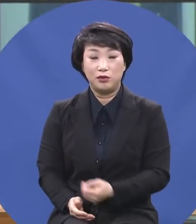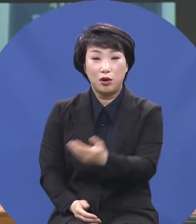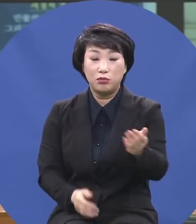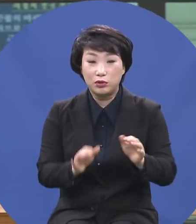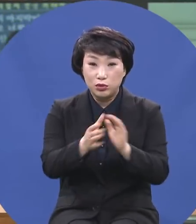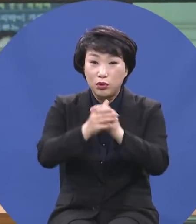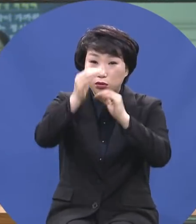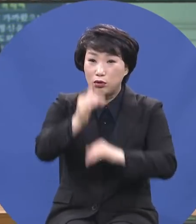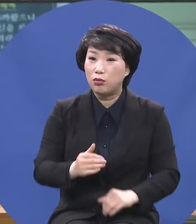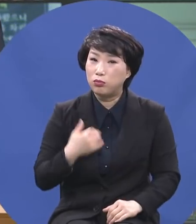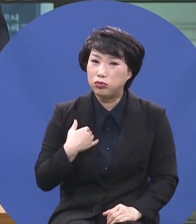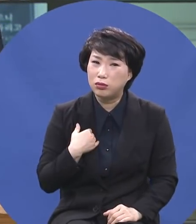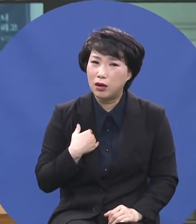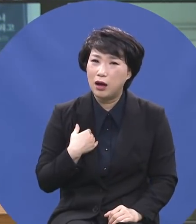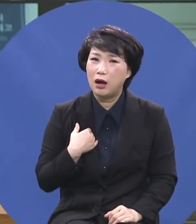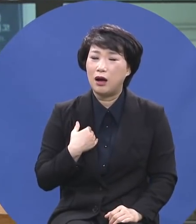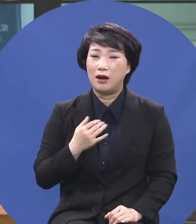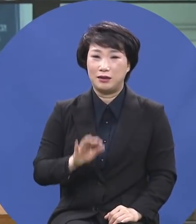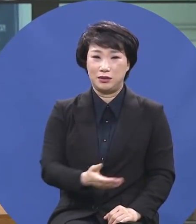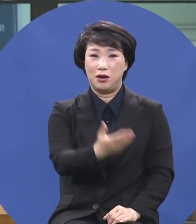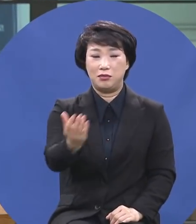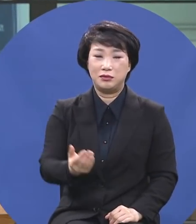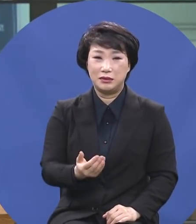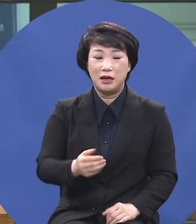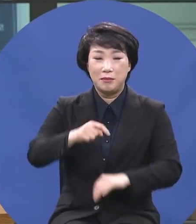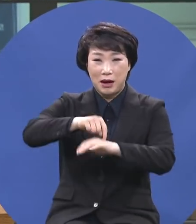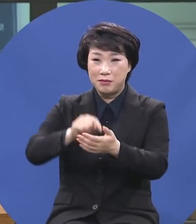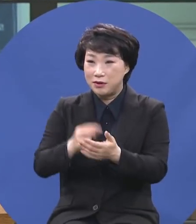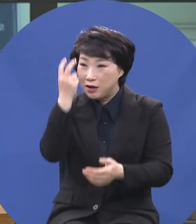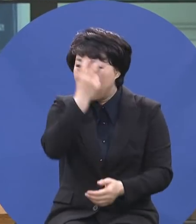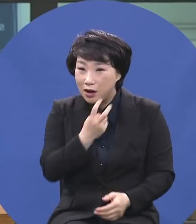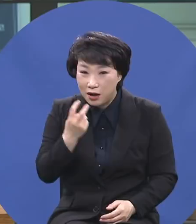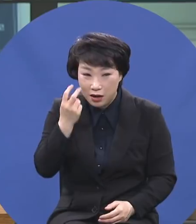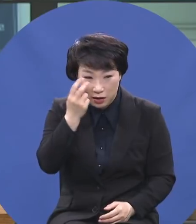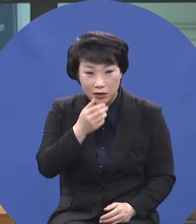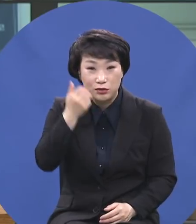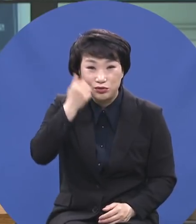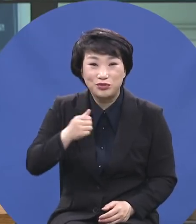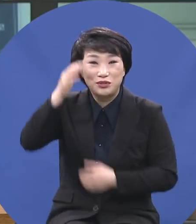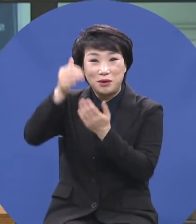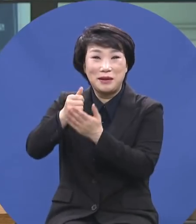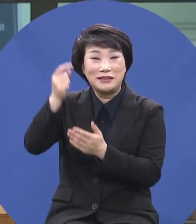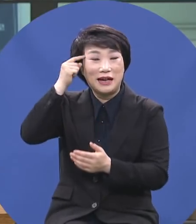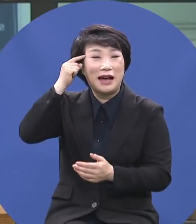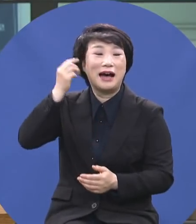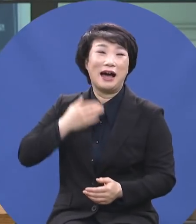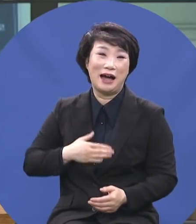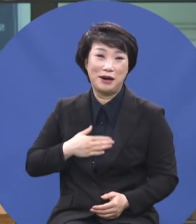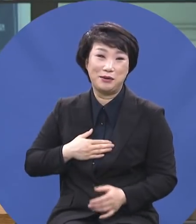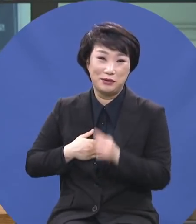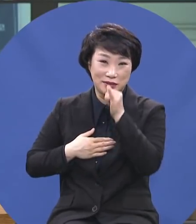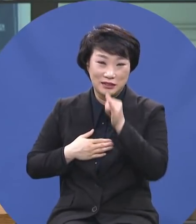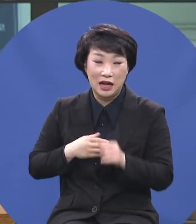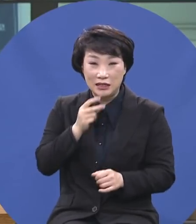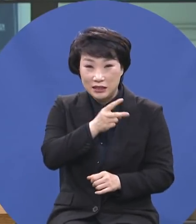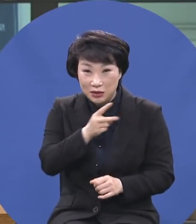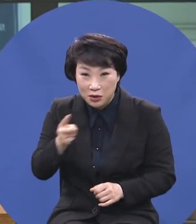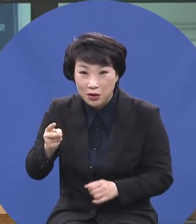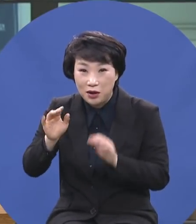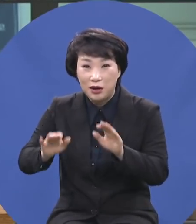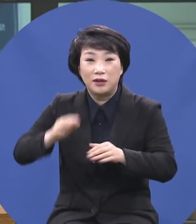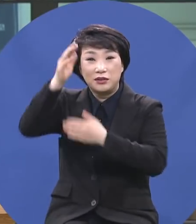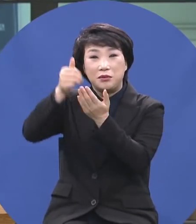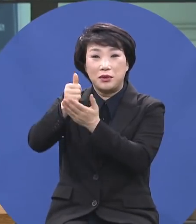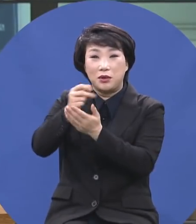빌바를 몰라. 마음을 감찰하신 이가 성령의 생각을 아시나니 이는